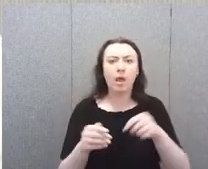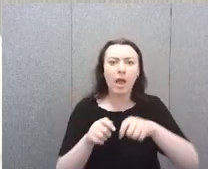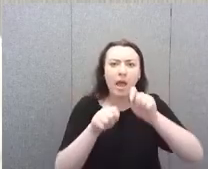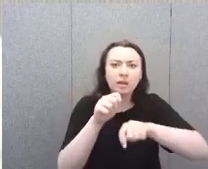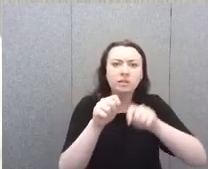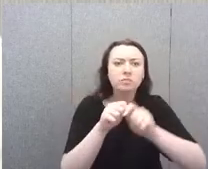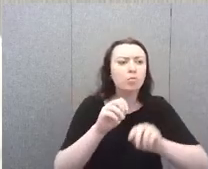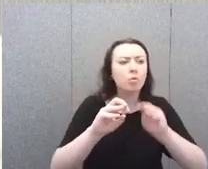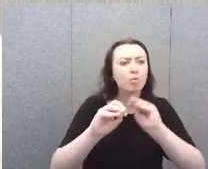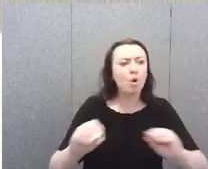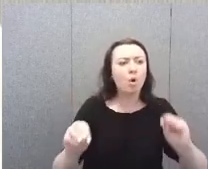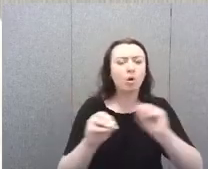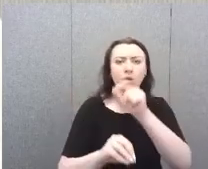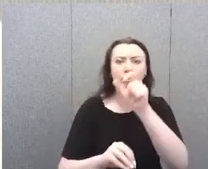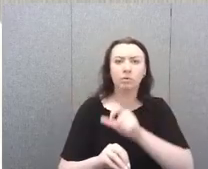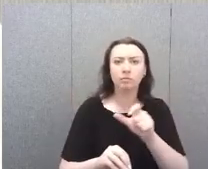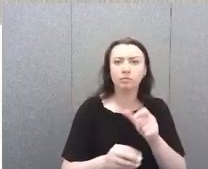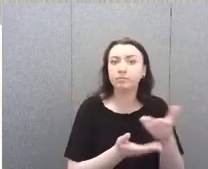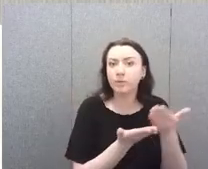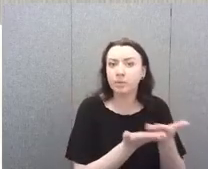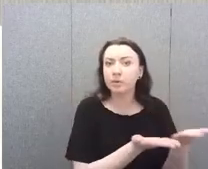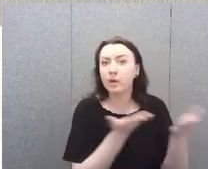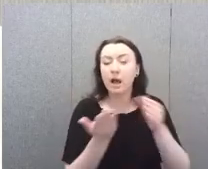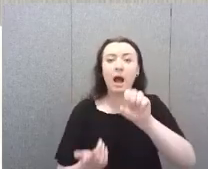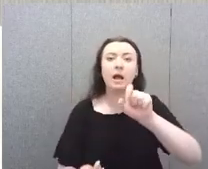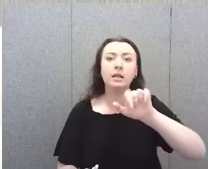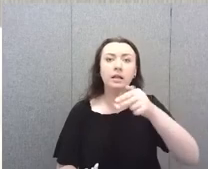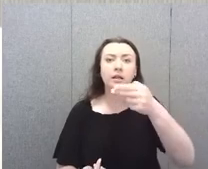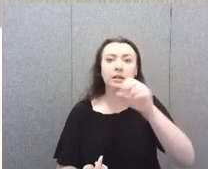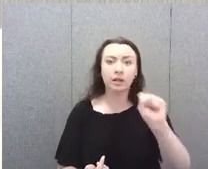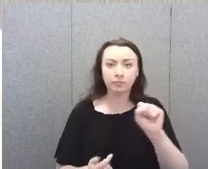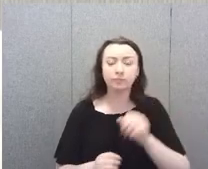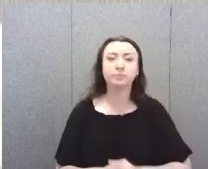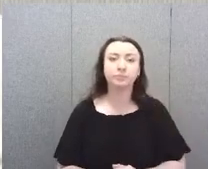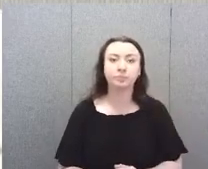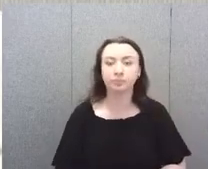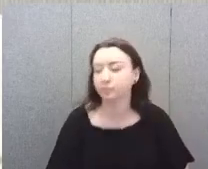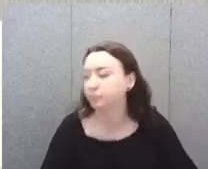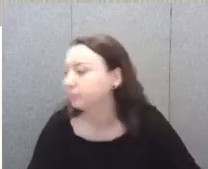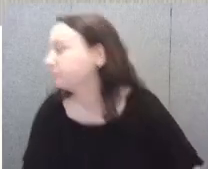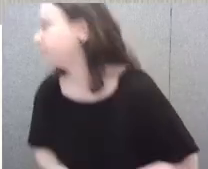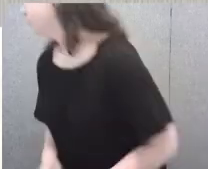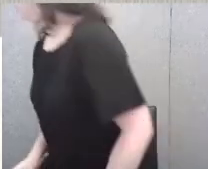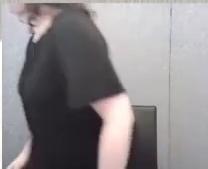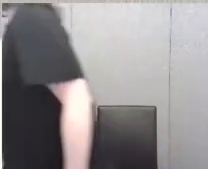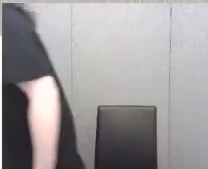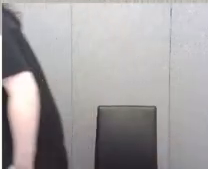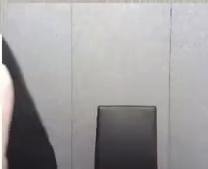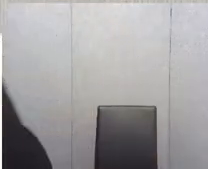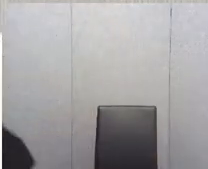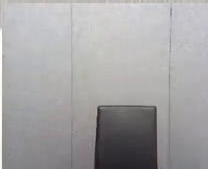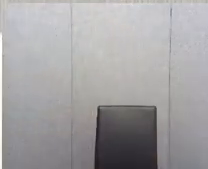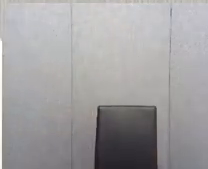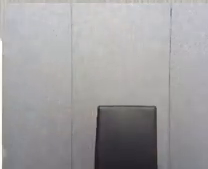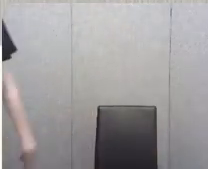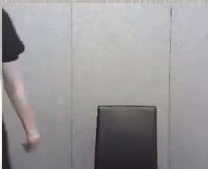национальными организациями, и она известный эксперт в области равенства, гендерного равенства. Алина, пожалуйста, слово